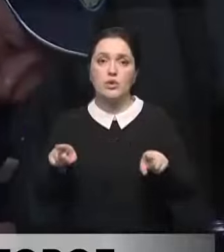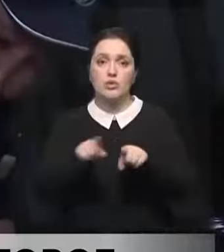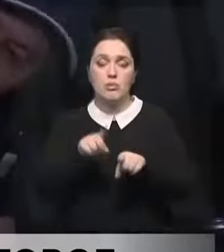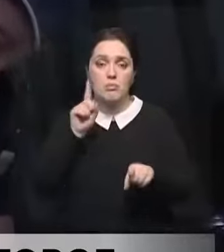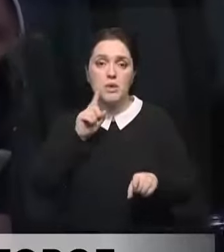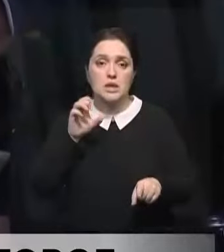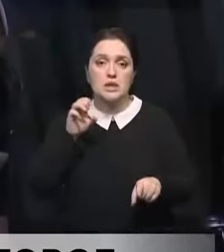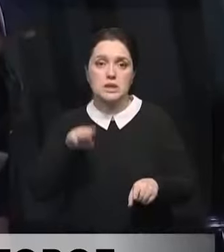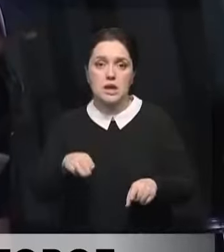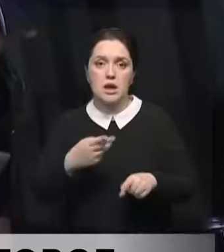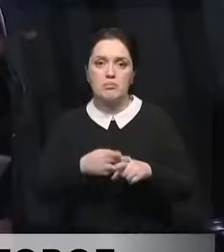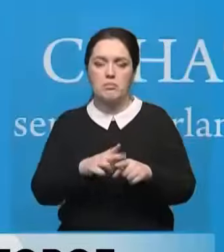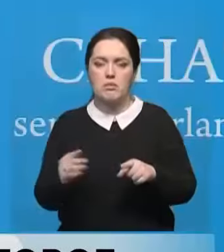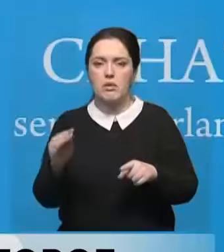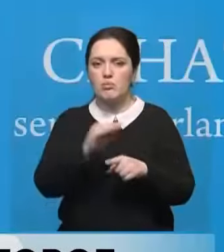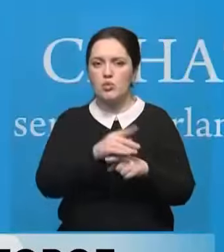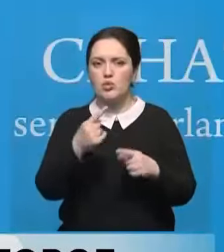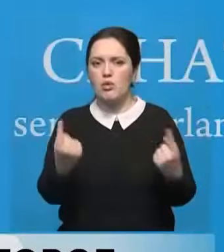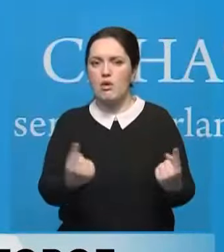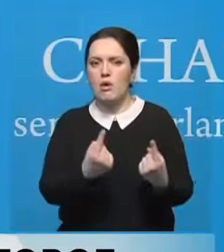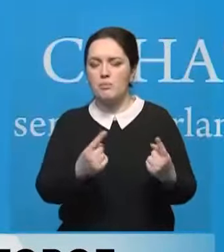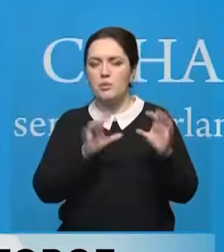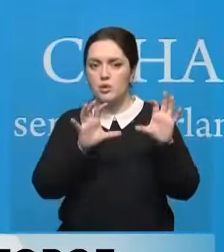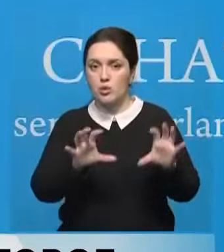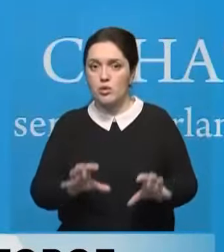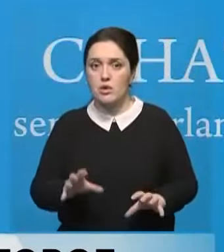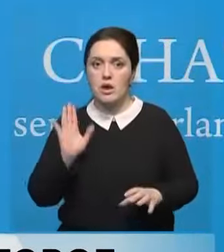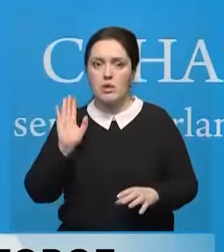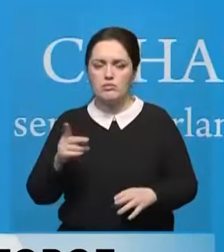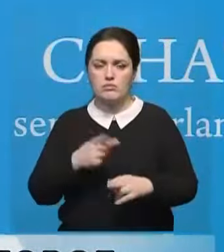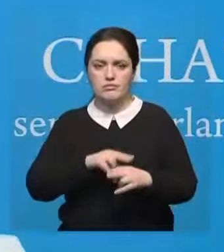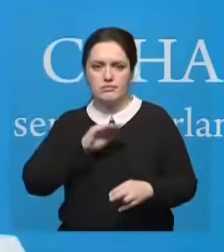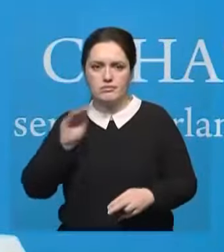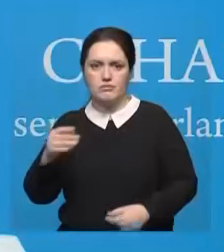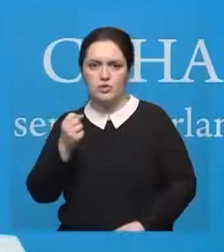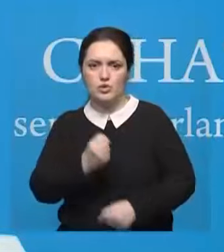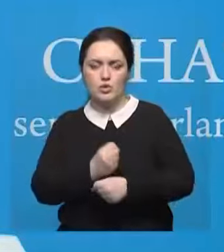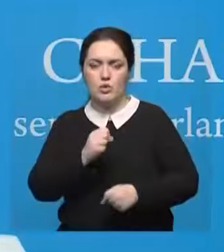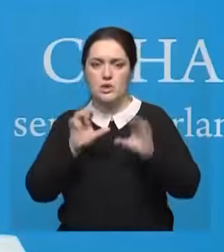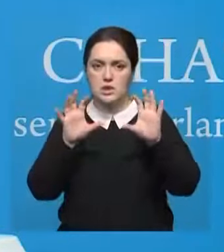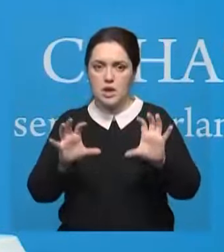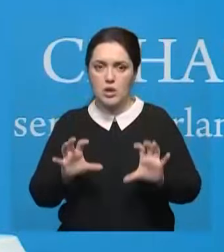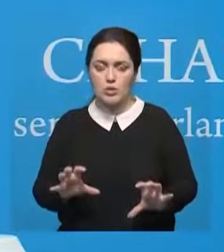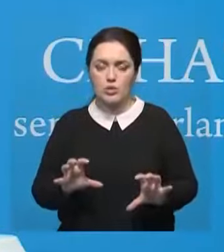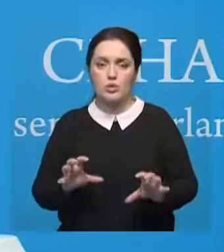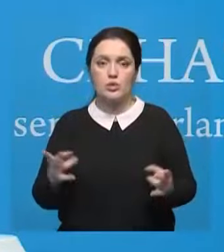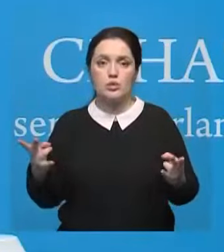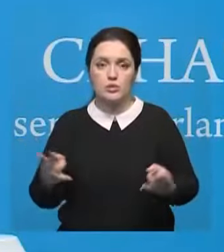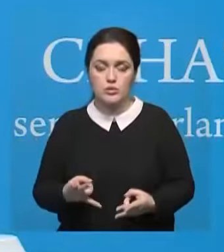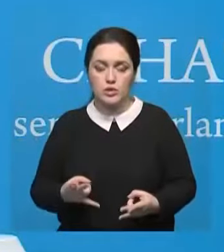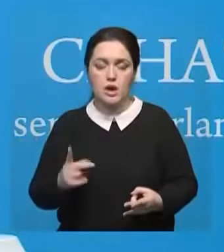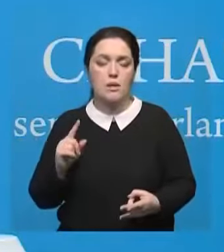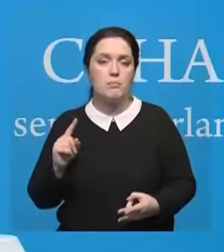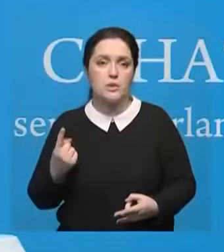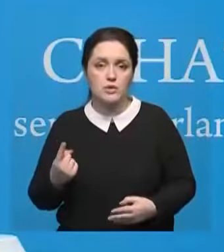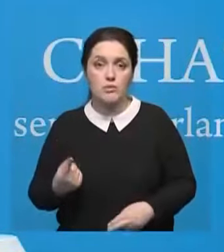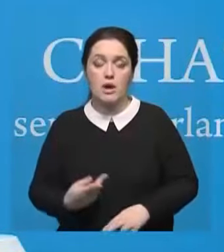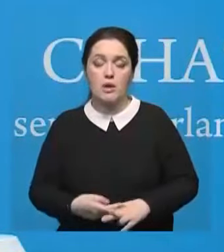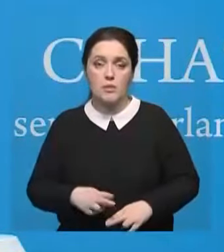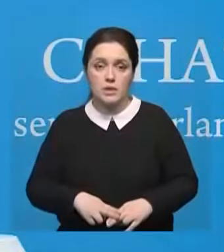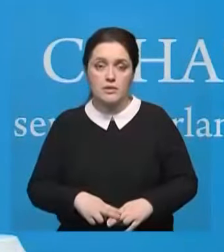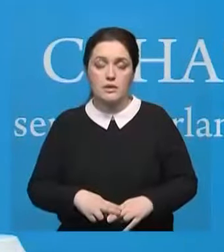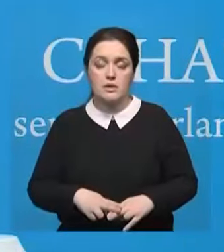статьи в административном кодексе. Криминализировать эти деяния нужно, потому что для того,